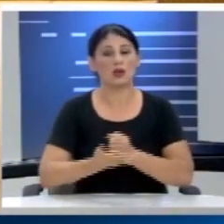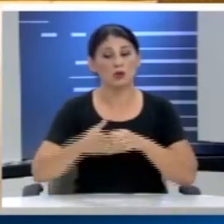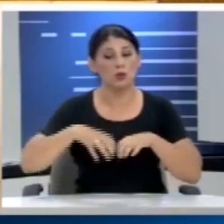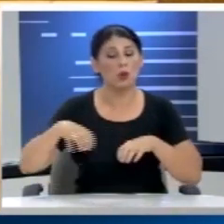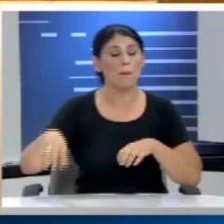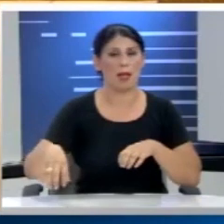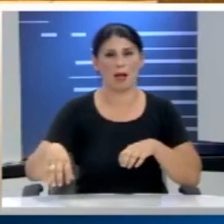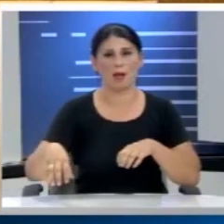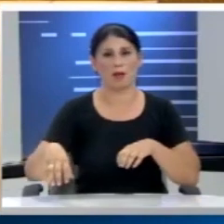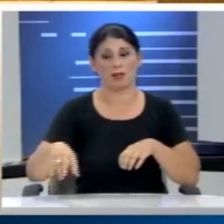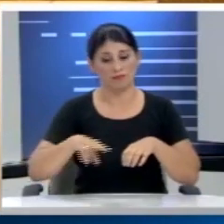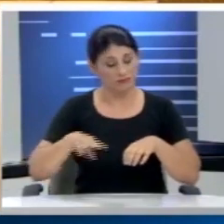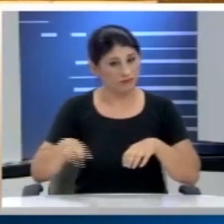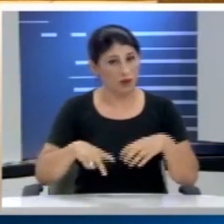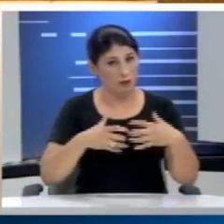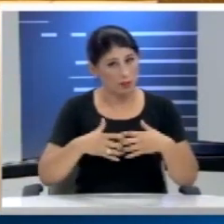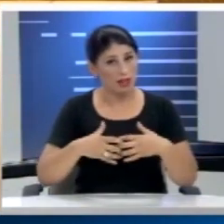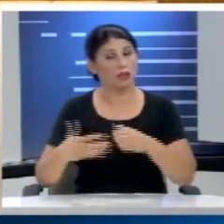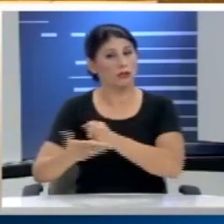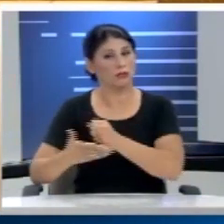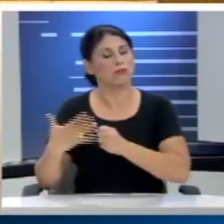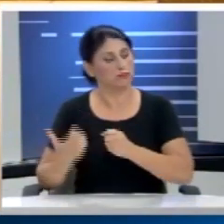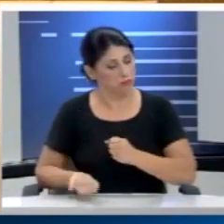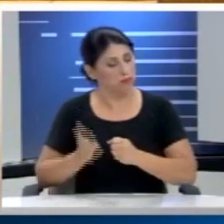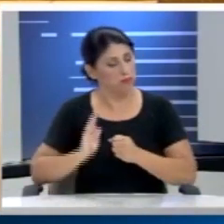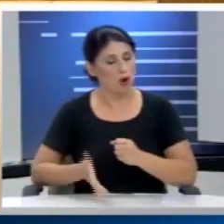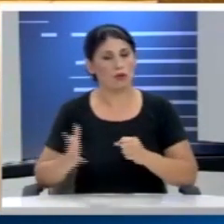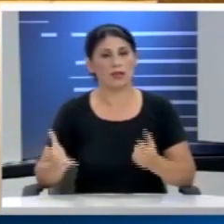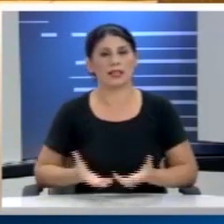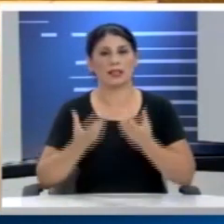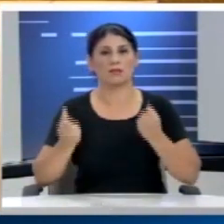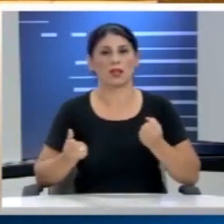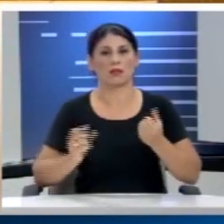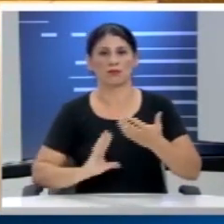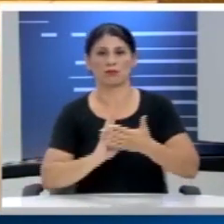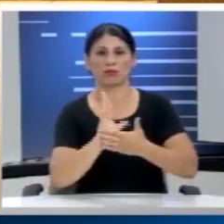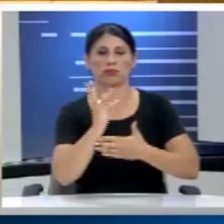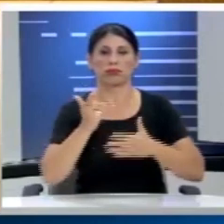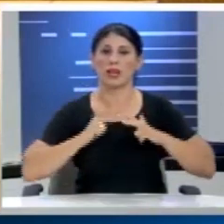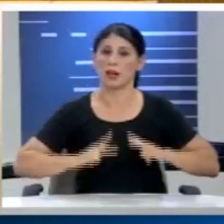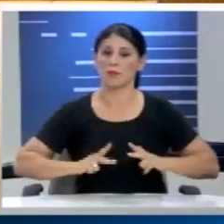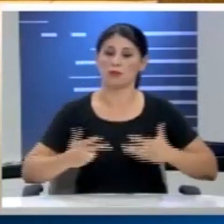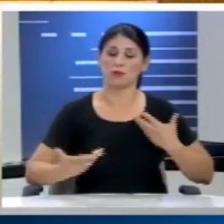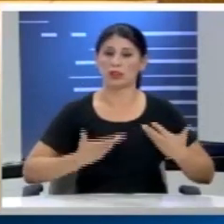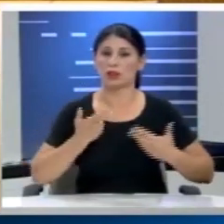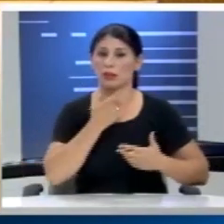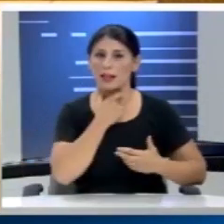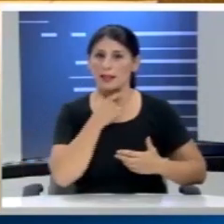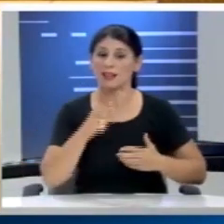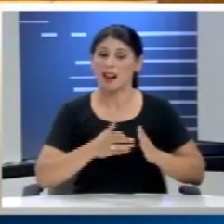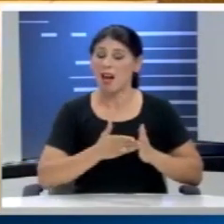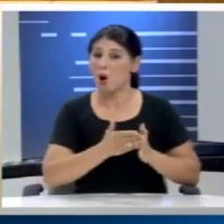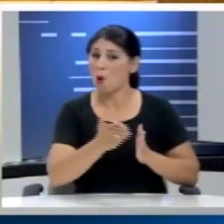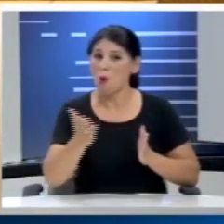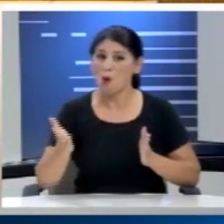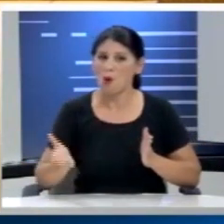τομέα, που μπορούν να εξασφαλίσουν λαϊκή ευημερία, ικανοποίηση σύγχρονων αναγκών. Αυτές όμως οι